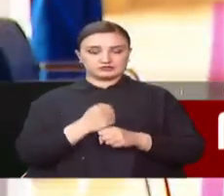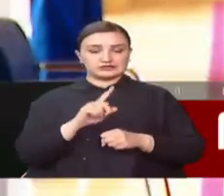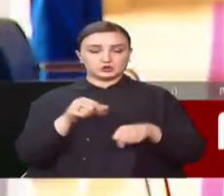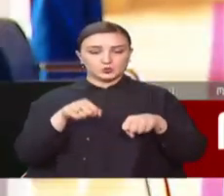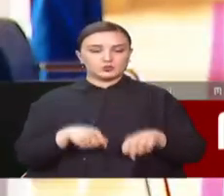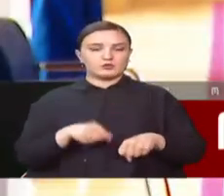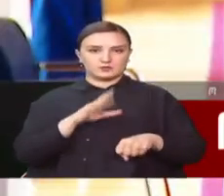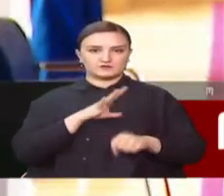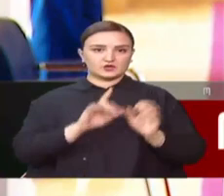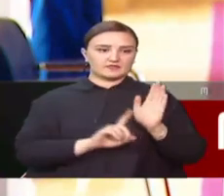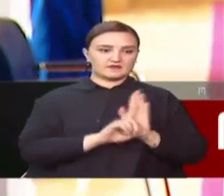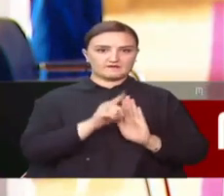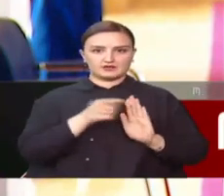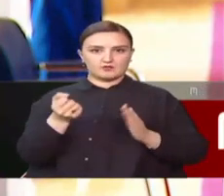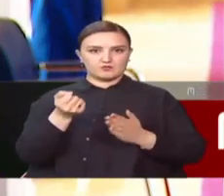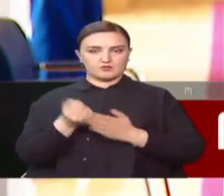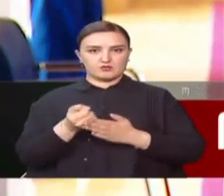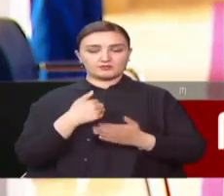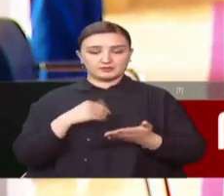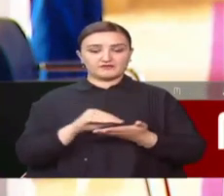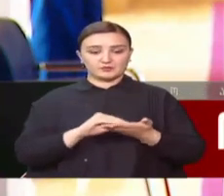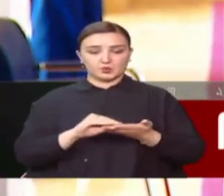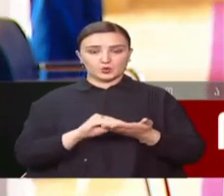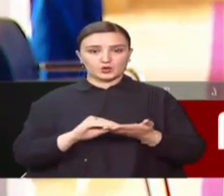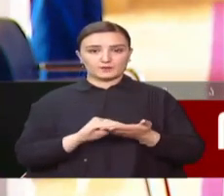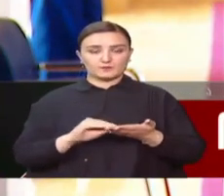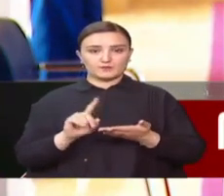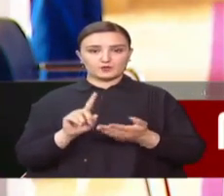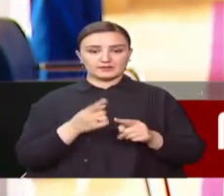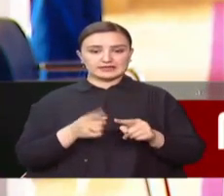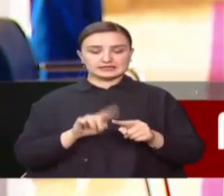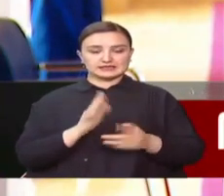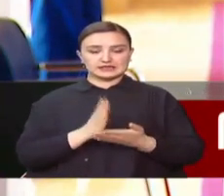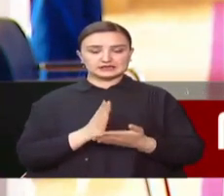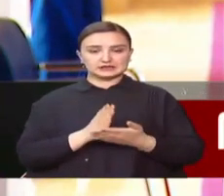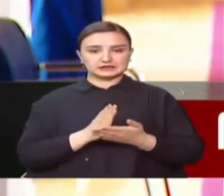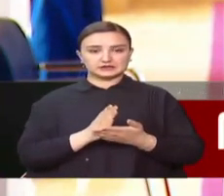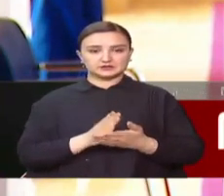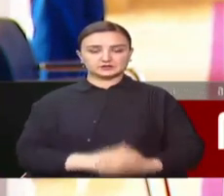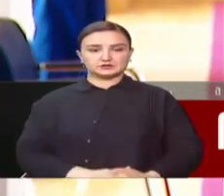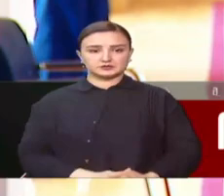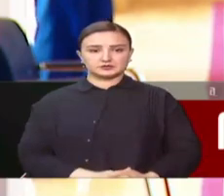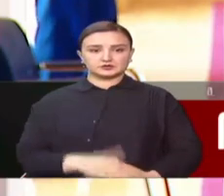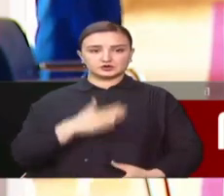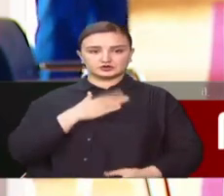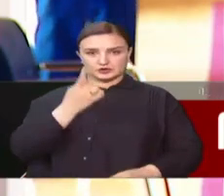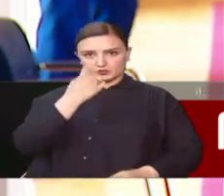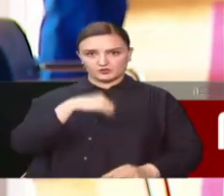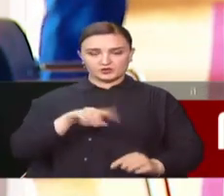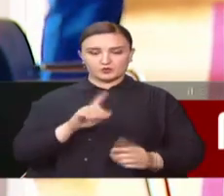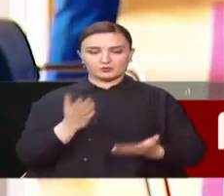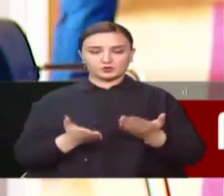ჰქონდა თავიდან ბოლომდე. კიდევ ვიმეორებ, ეხა ეს არის, რა ვიცი, ჩვენი მოვალეობაც კი, რომ